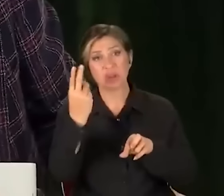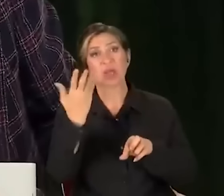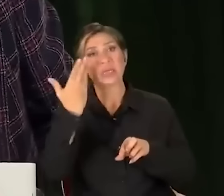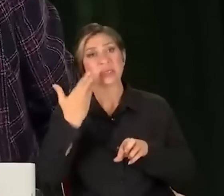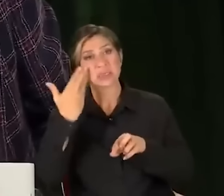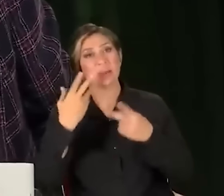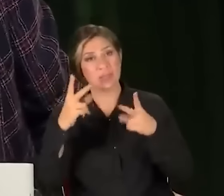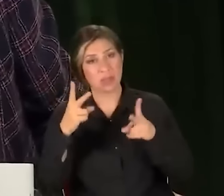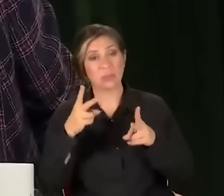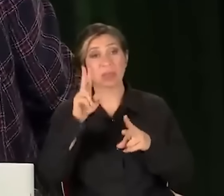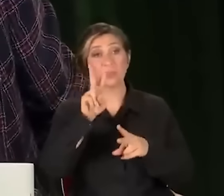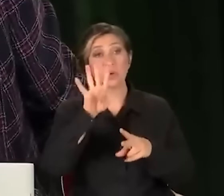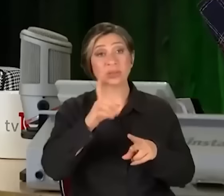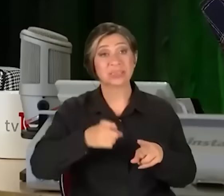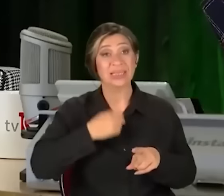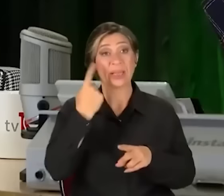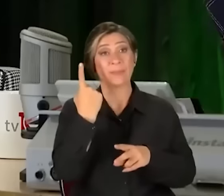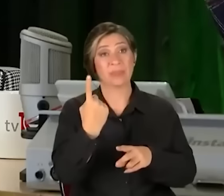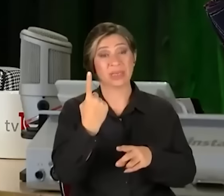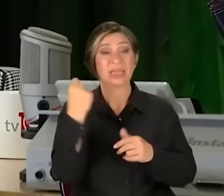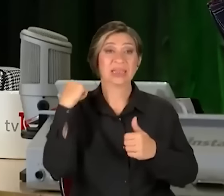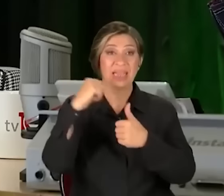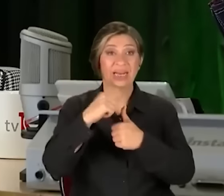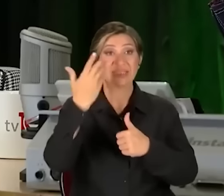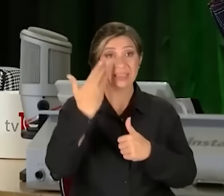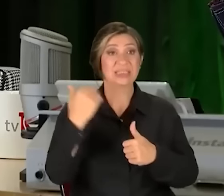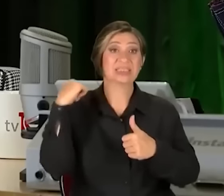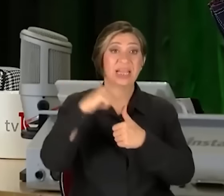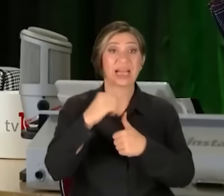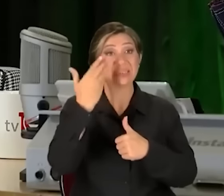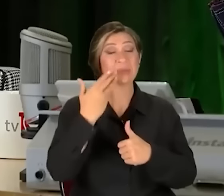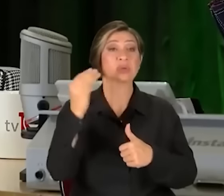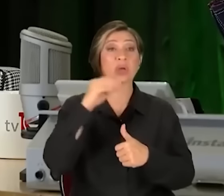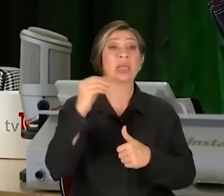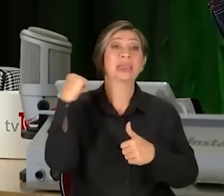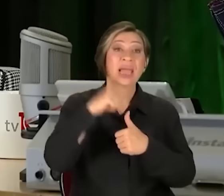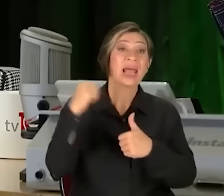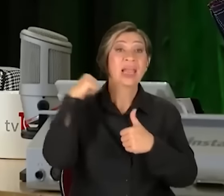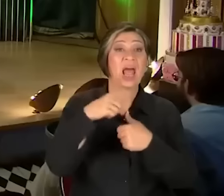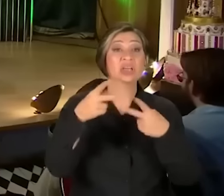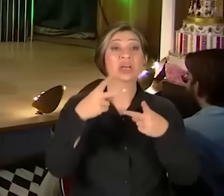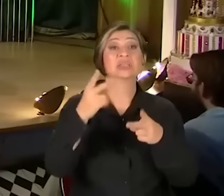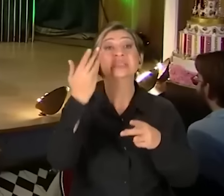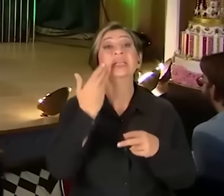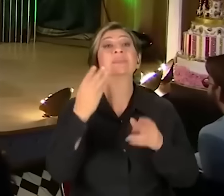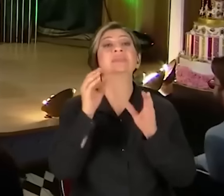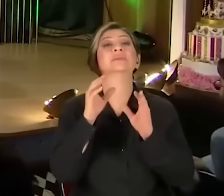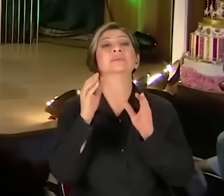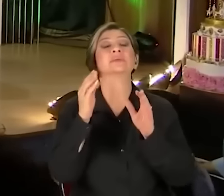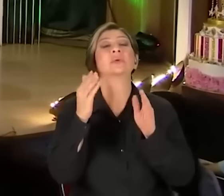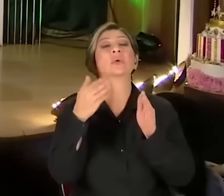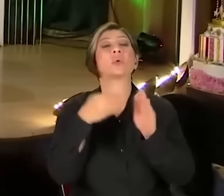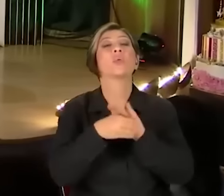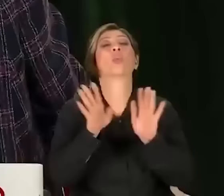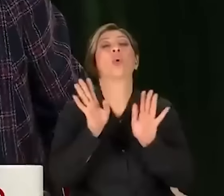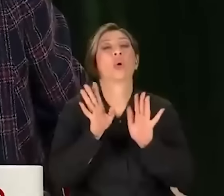defalarca izliyorum ve her seferinde... 24 saatte bir tekrar izlediğinde tekrar izlenme sayıyor. Tekrar tekrar açıp izlediğin zaman tekrar izlenme sayıyor. Değil.